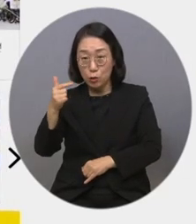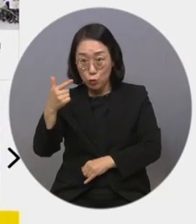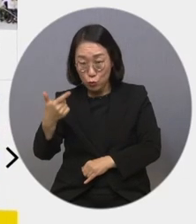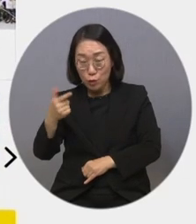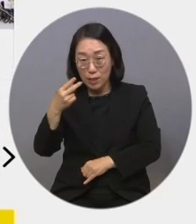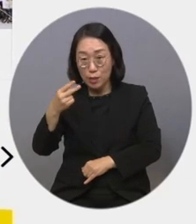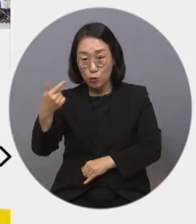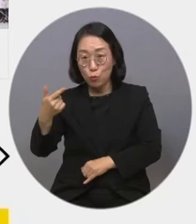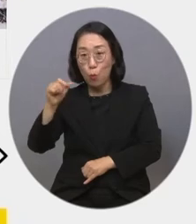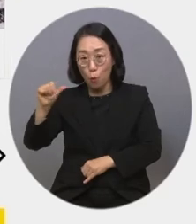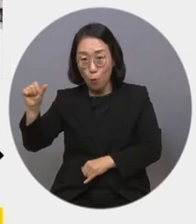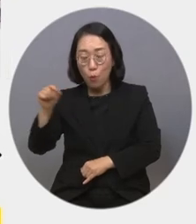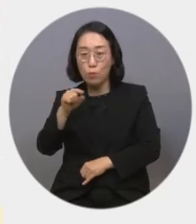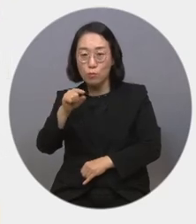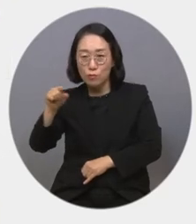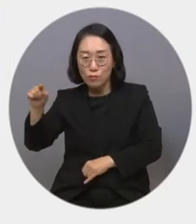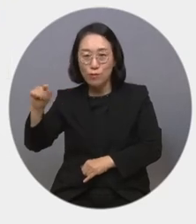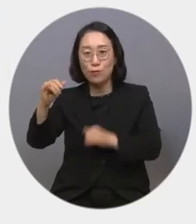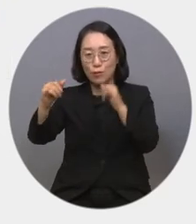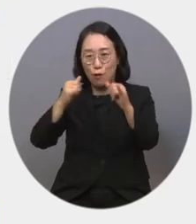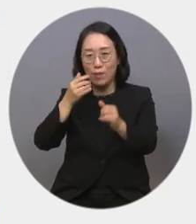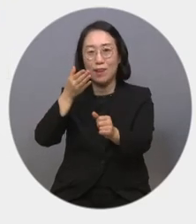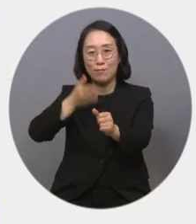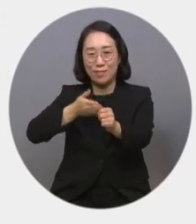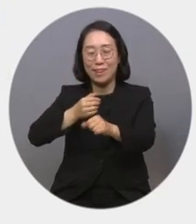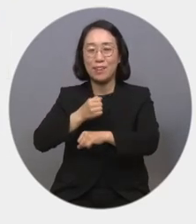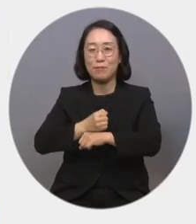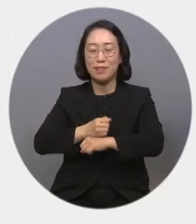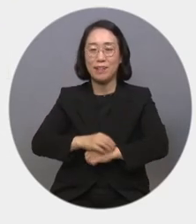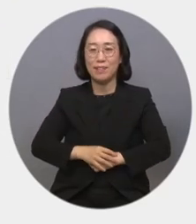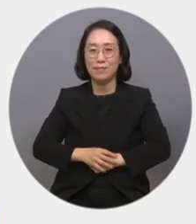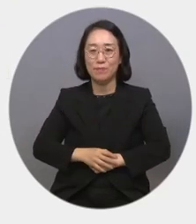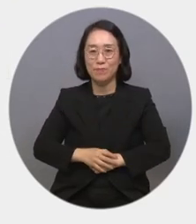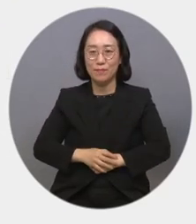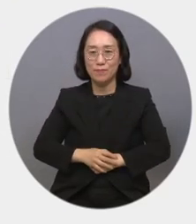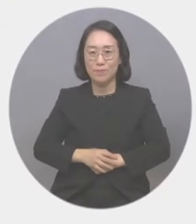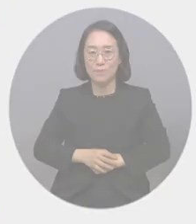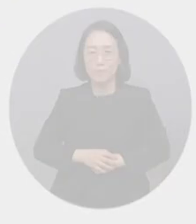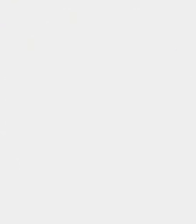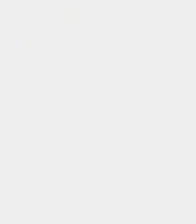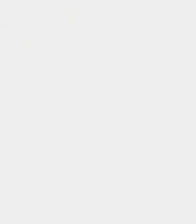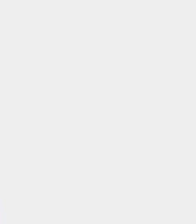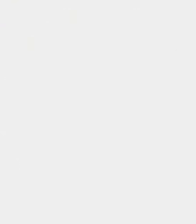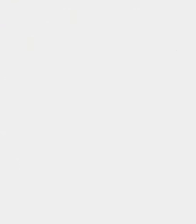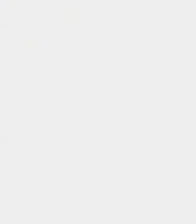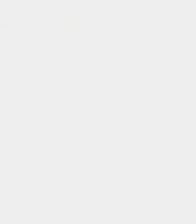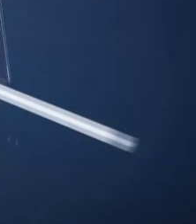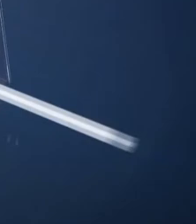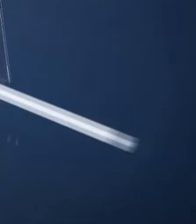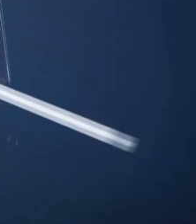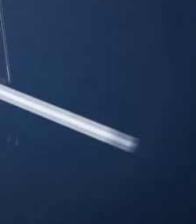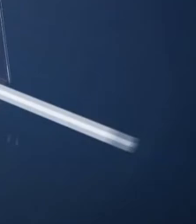전화번호 02-2655-9519로 많은 제보 바랍니다.